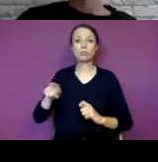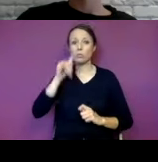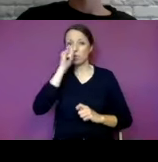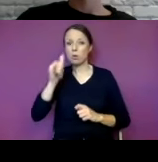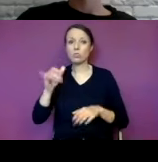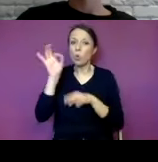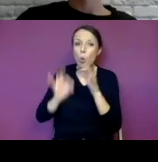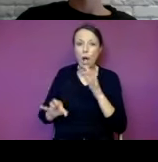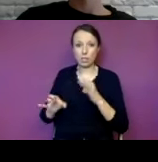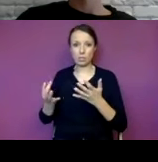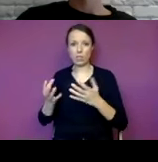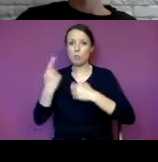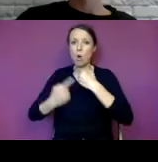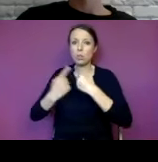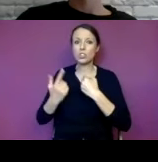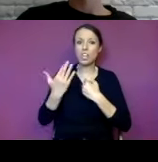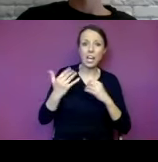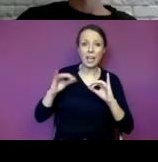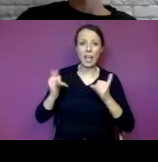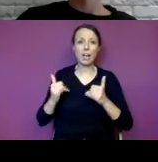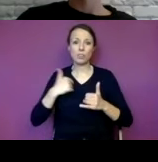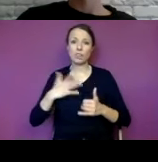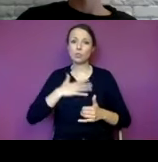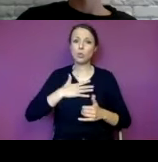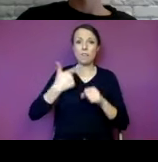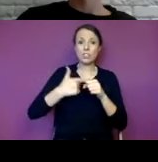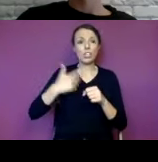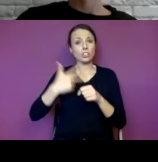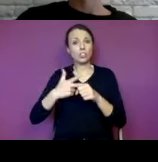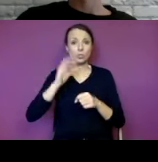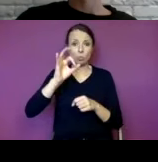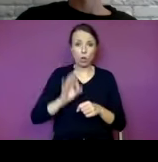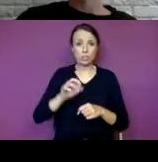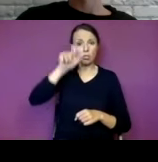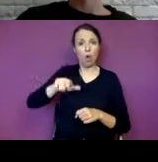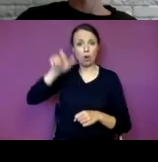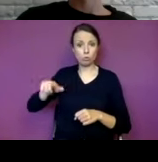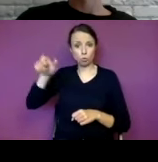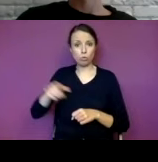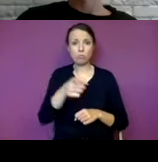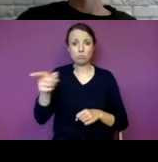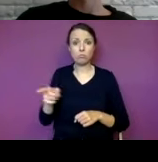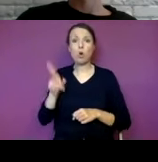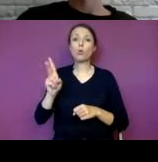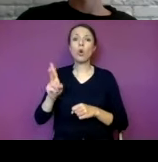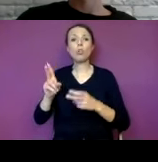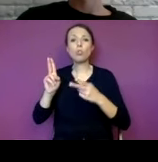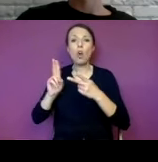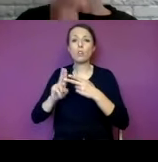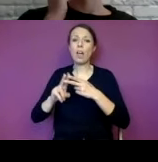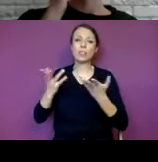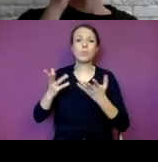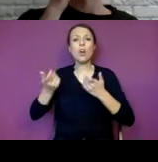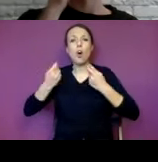bym je ocenił na 20-30%, które generalnie stykają się w ogóle z rolnictwem jako działalnością.